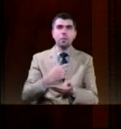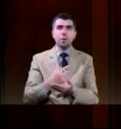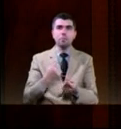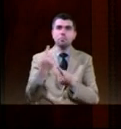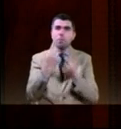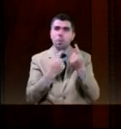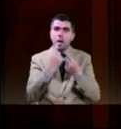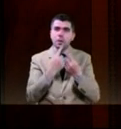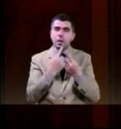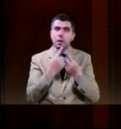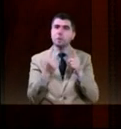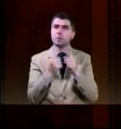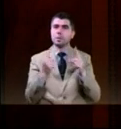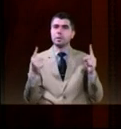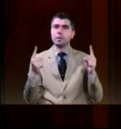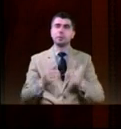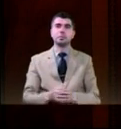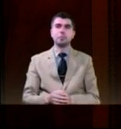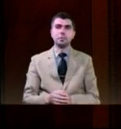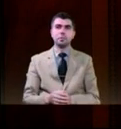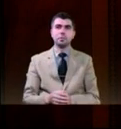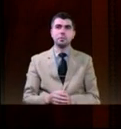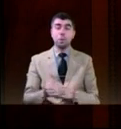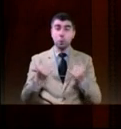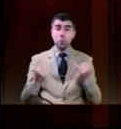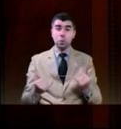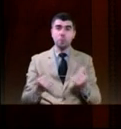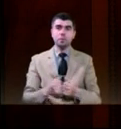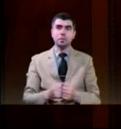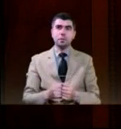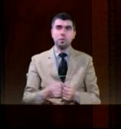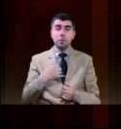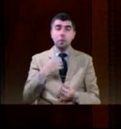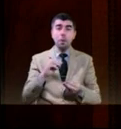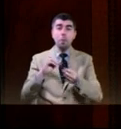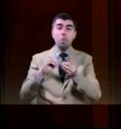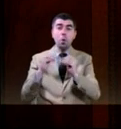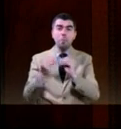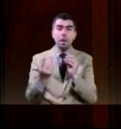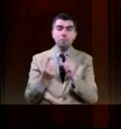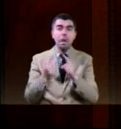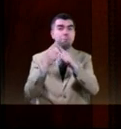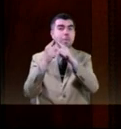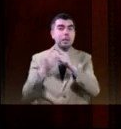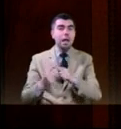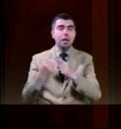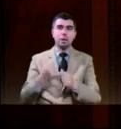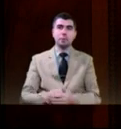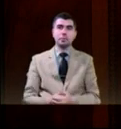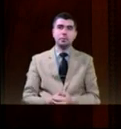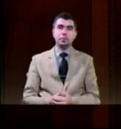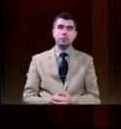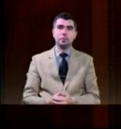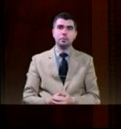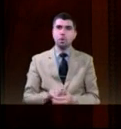نقولوها، ولكن دابا نحن امام اشكاليات ماليه